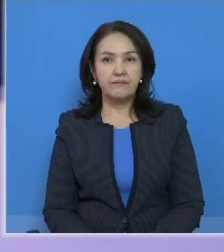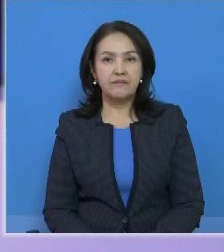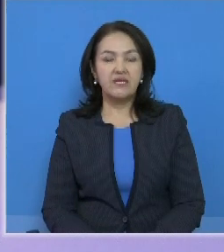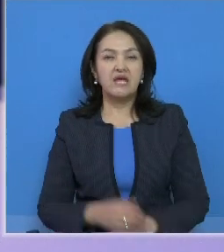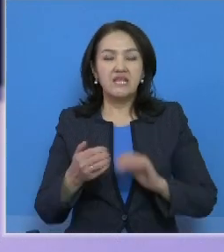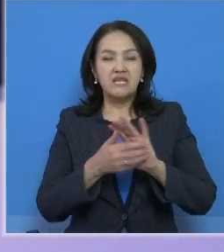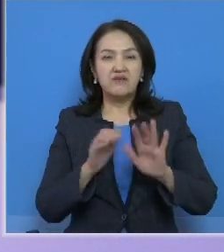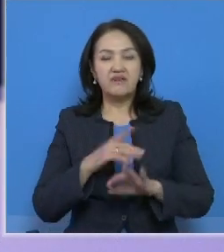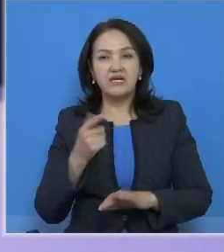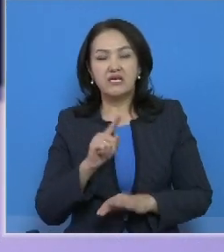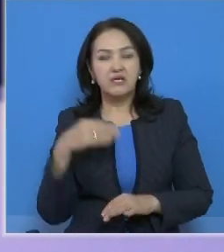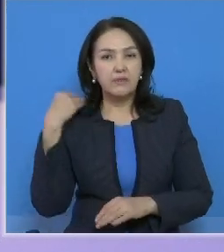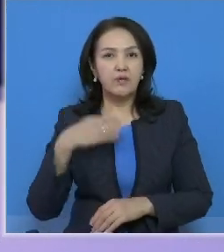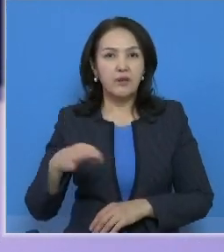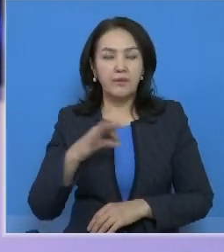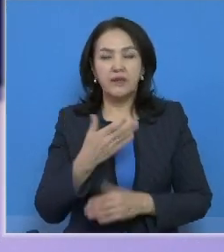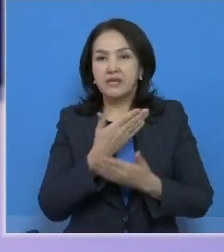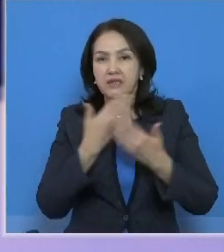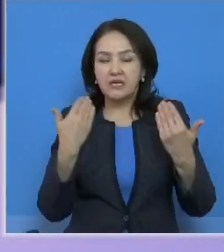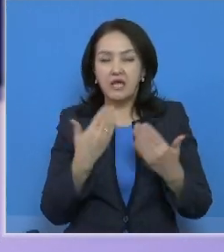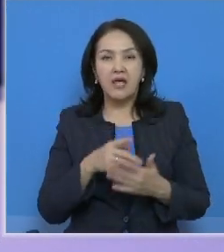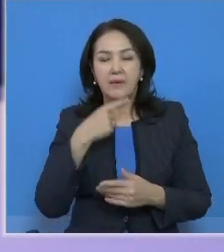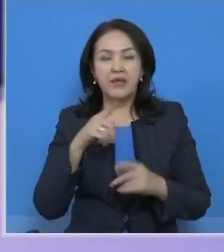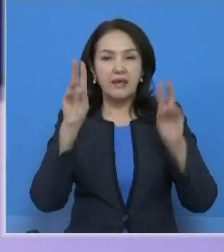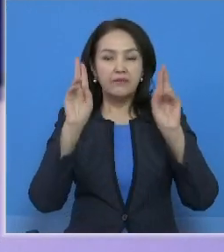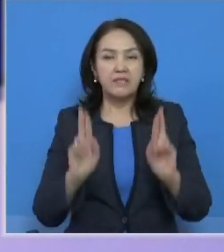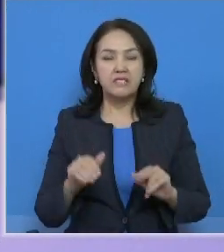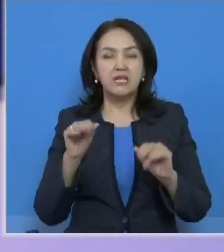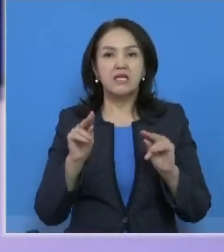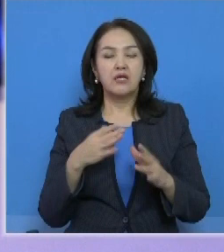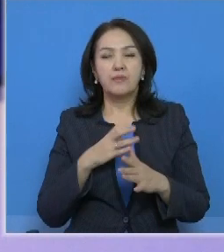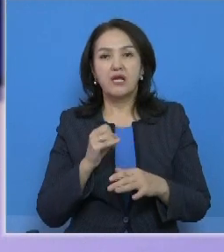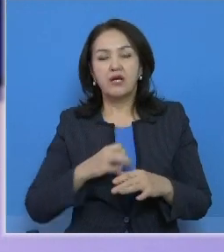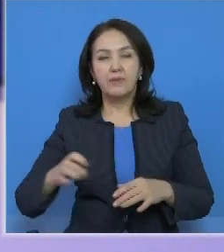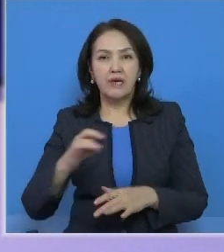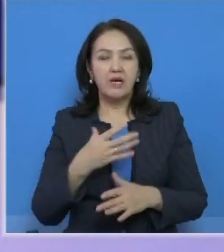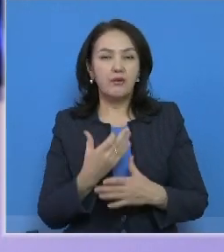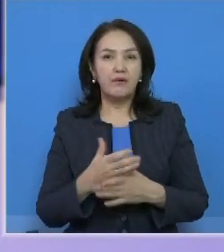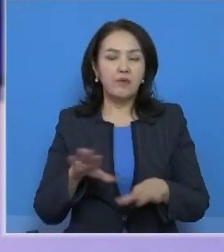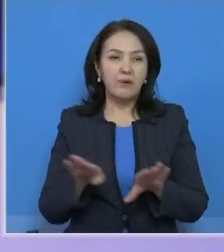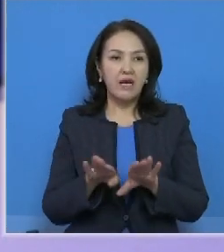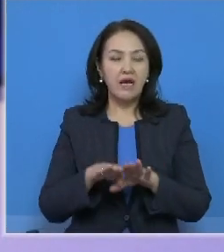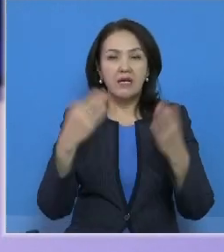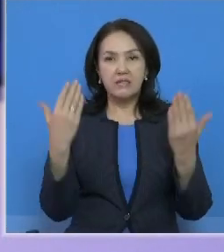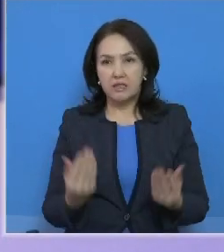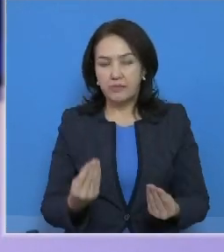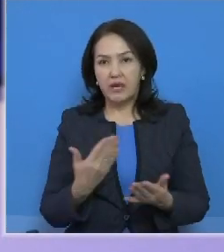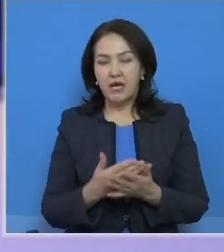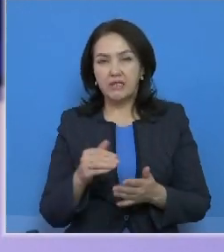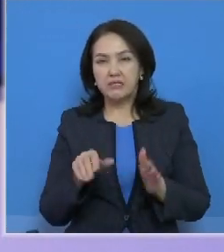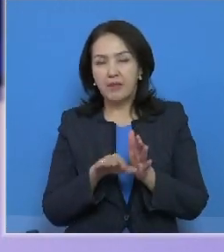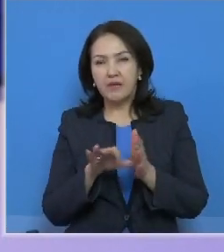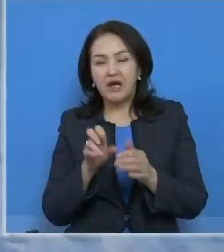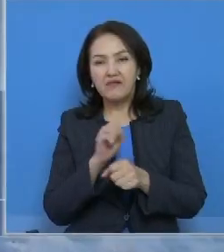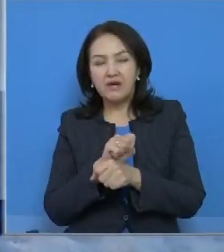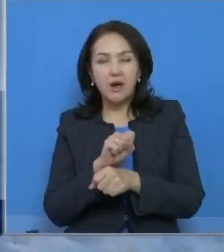дефицитная сжиженного газа в Актюбинской области нет заявили специалисты в ходе брифинга в региональной службе коммуникации на сегодняшний день на заправках